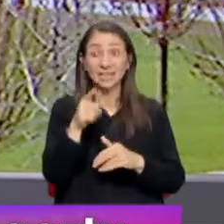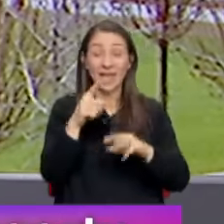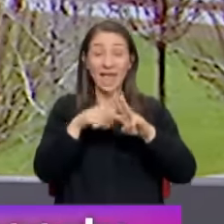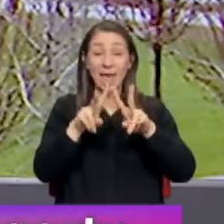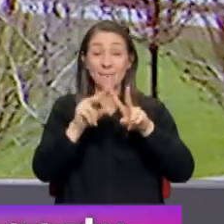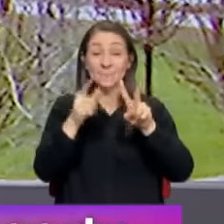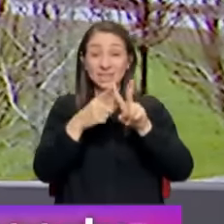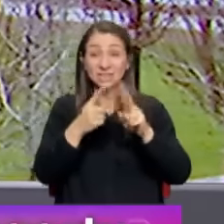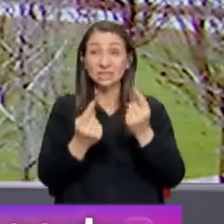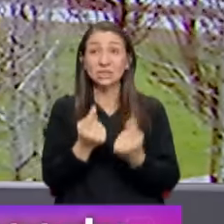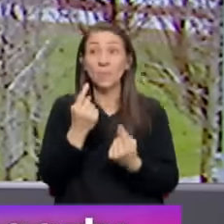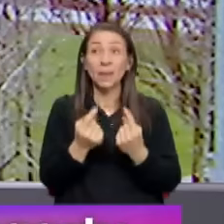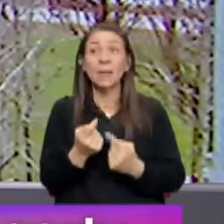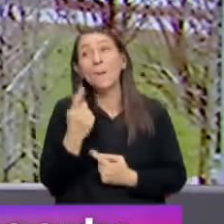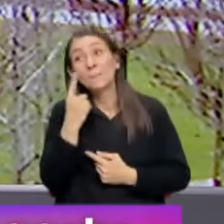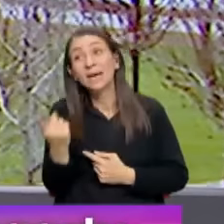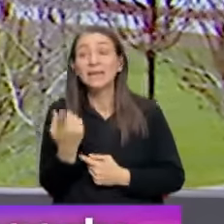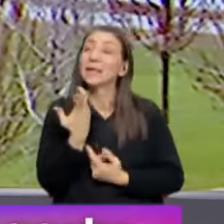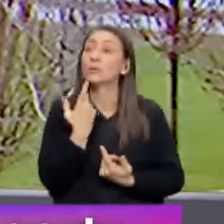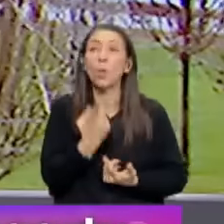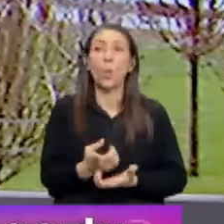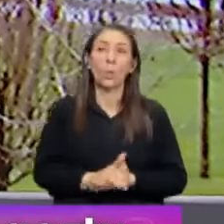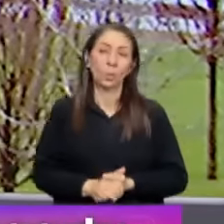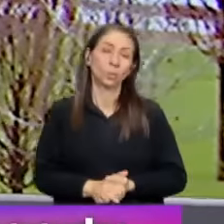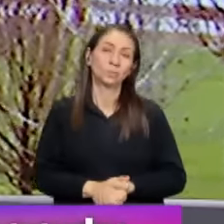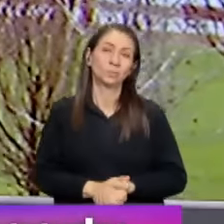Emin Çimen bakın ne söylüyor.